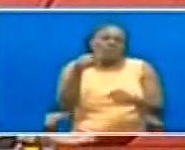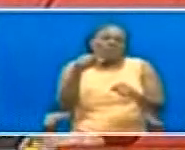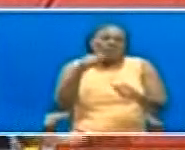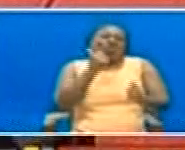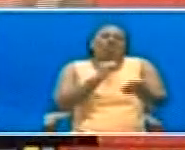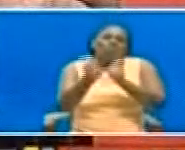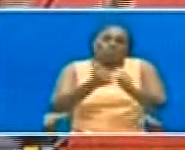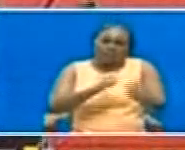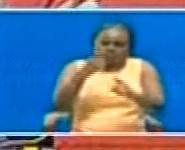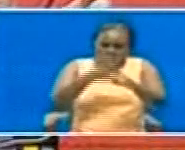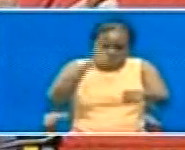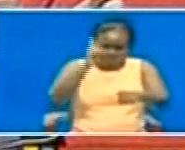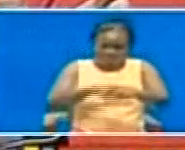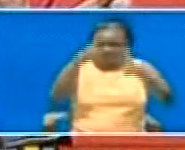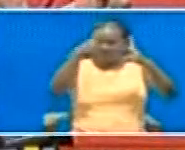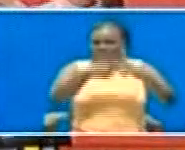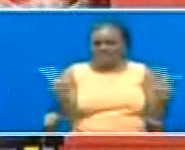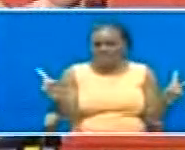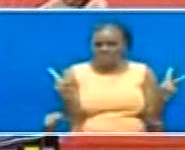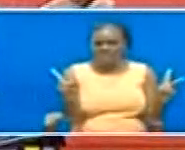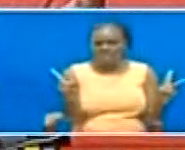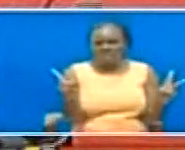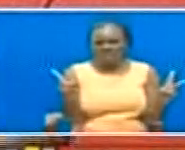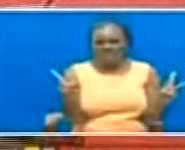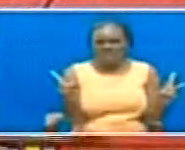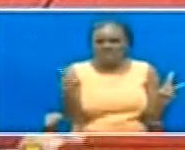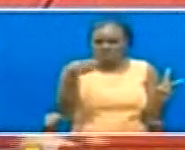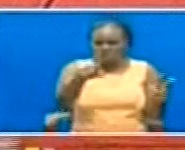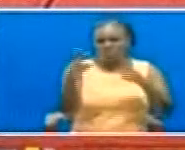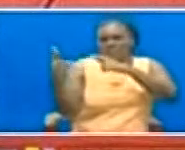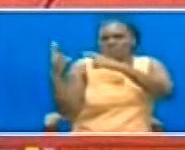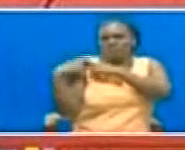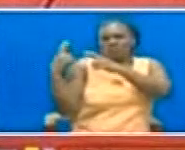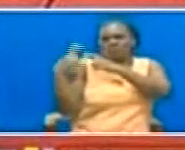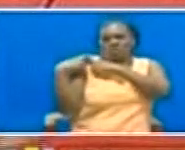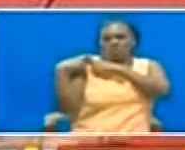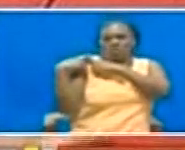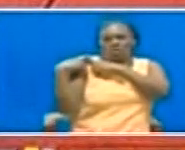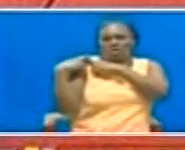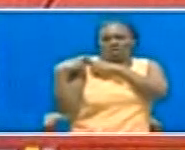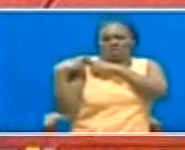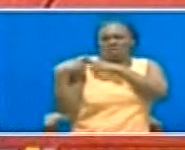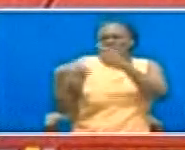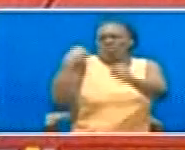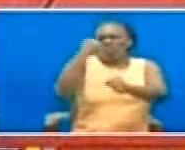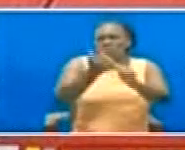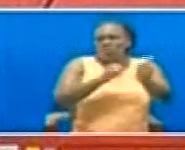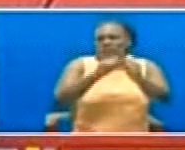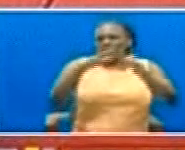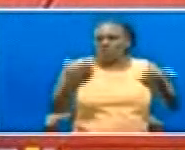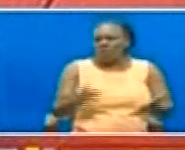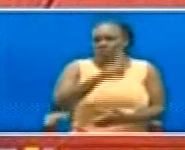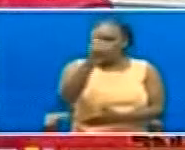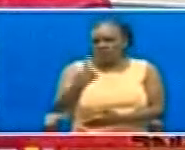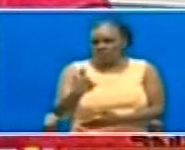haya tangu mwanze kuwa kama washikadau wa ligi hii. Ligi imekuwa vipi? Ligi,